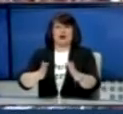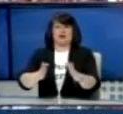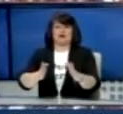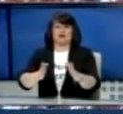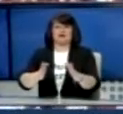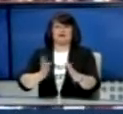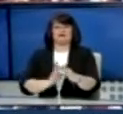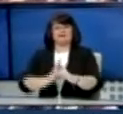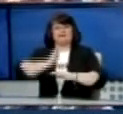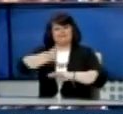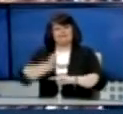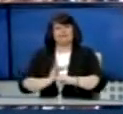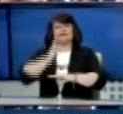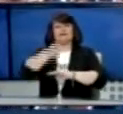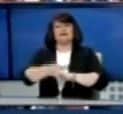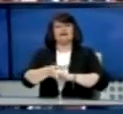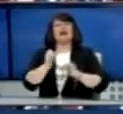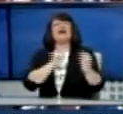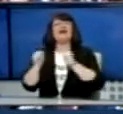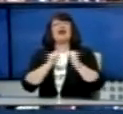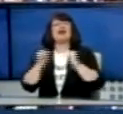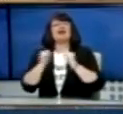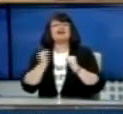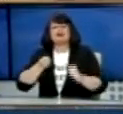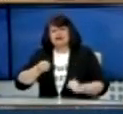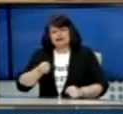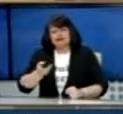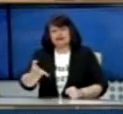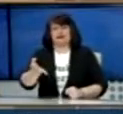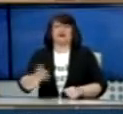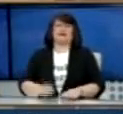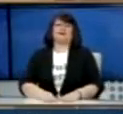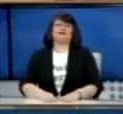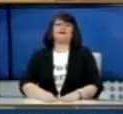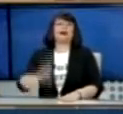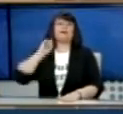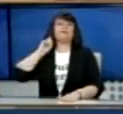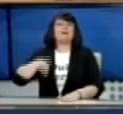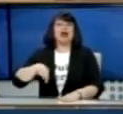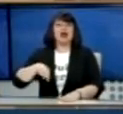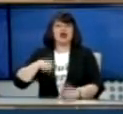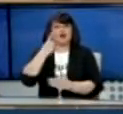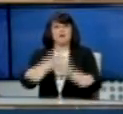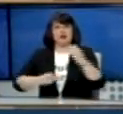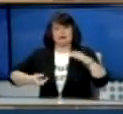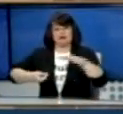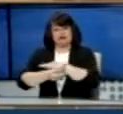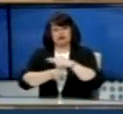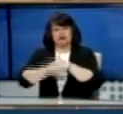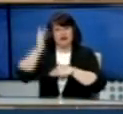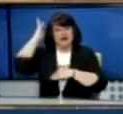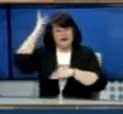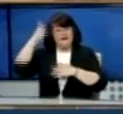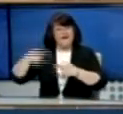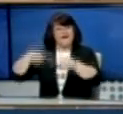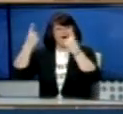σε κάθε φάση ότι οι εκλογές θα γίνουν στο τέλος τετραετίας. Βέβαια, θα πρέπει να πούμε το εξής, ότι είναι ο τελευταίος χρόνος